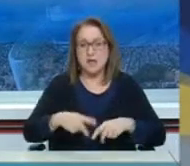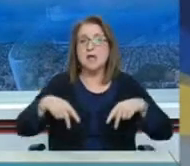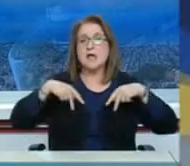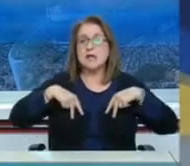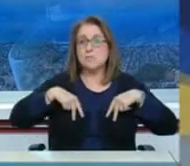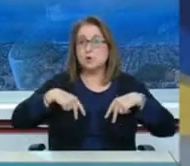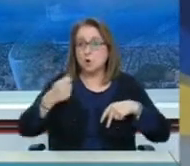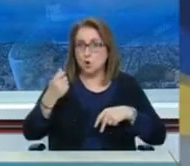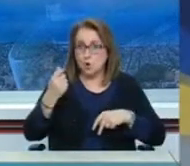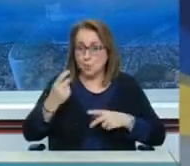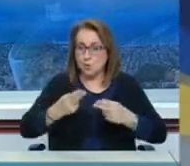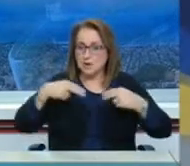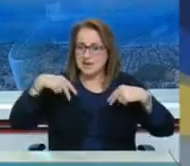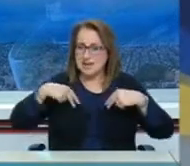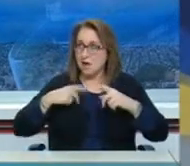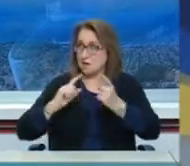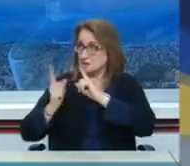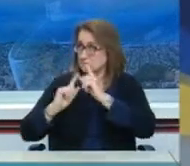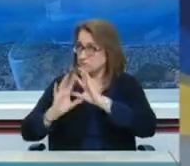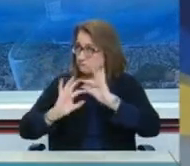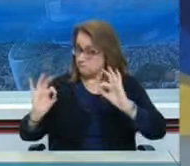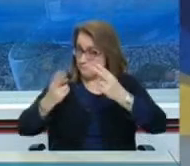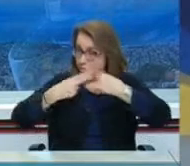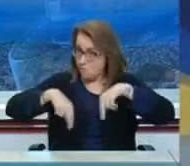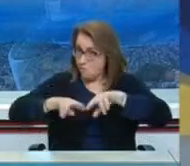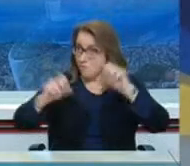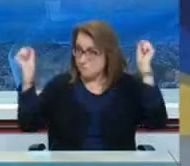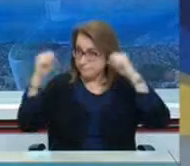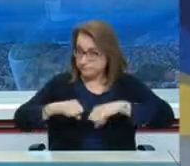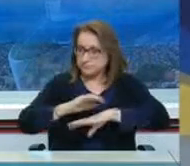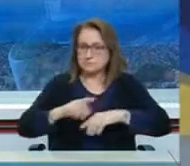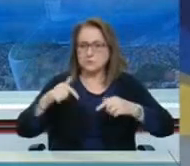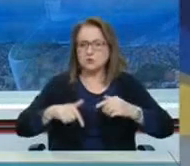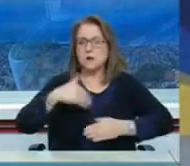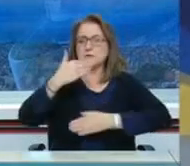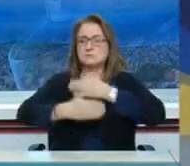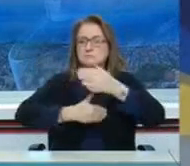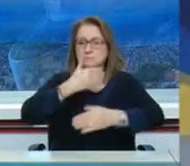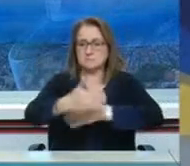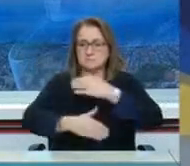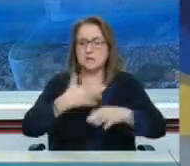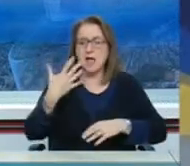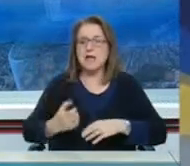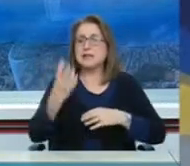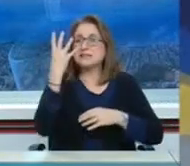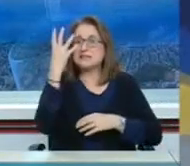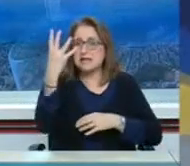συντονισμό, αναλαμβάνει συγκεκριμένες πρωτοβουλίες που εδράζονται σε 4